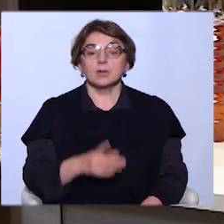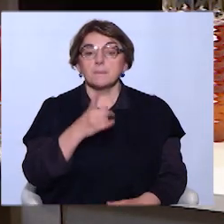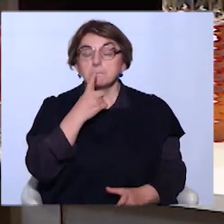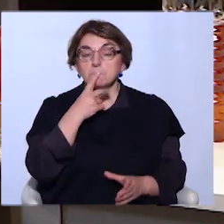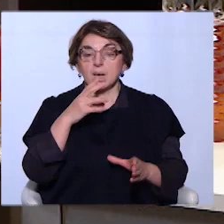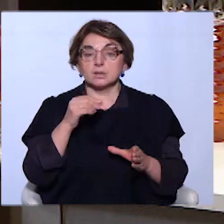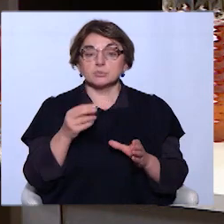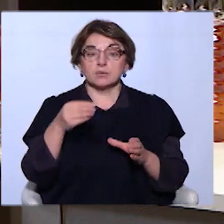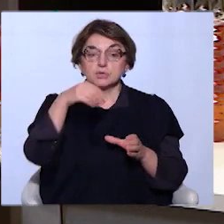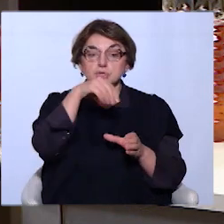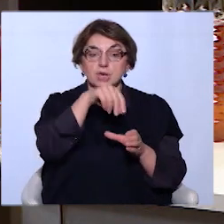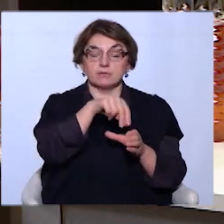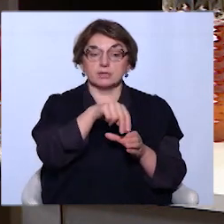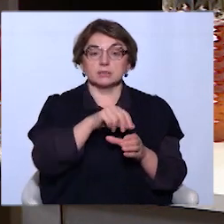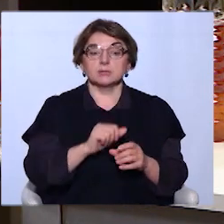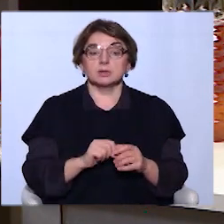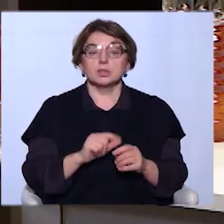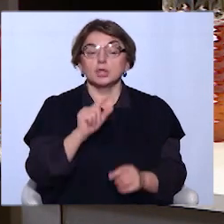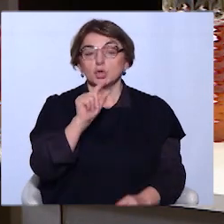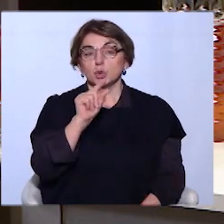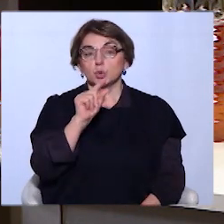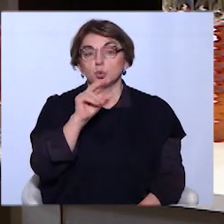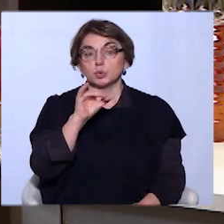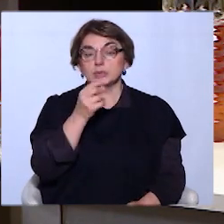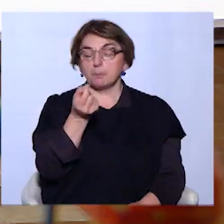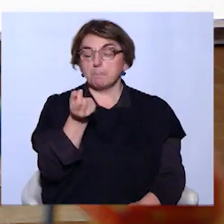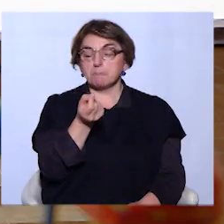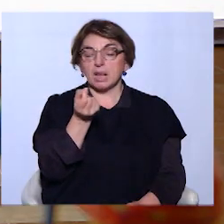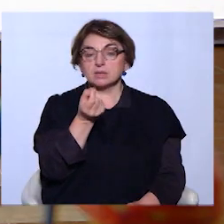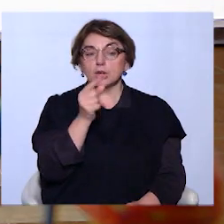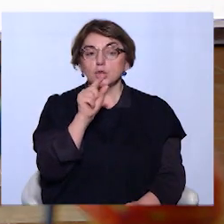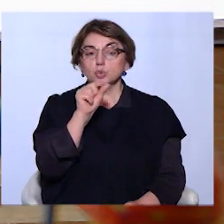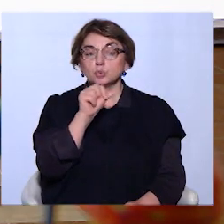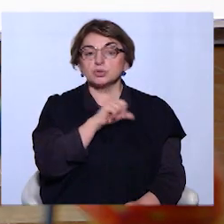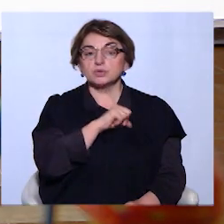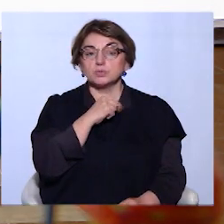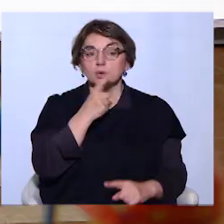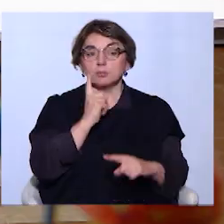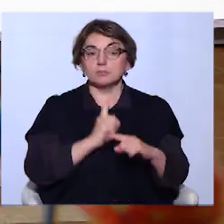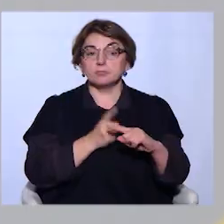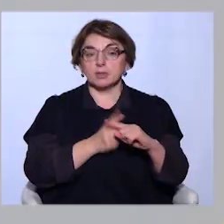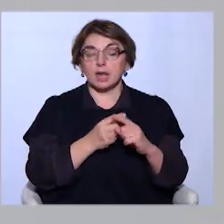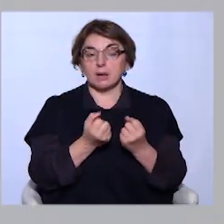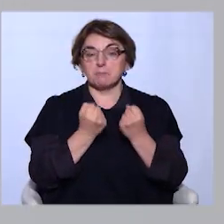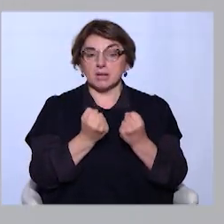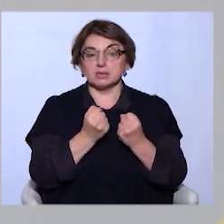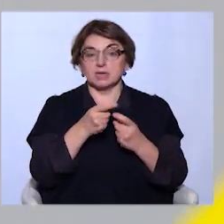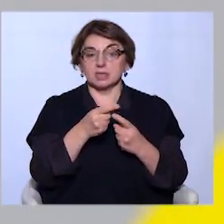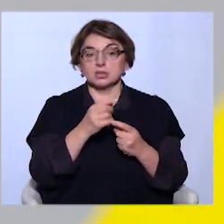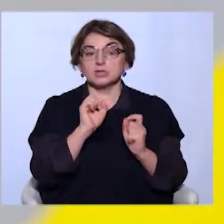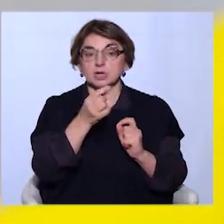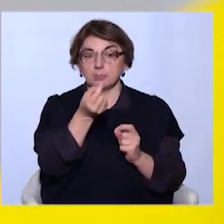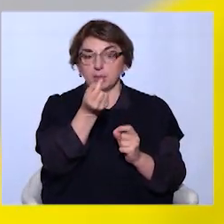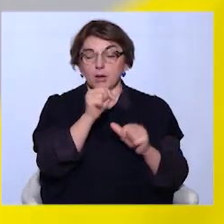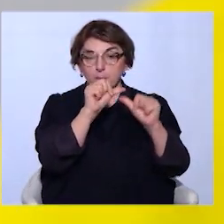მარილმჟავაში ჩავაგდებთ თუთის მარცვლებს. თუთია მყარი მეტალია და შეიძლება აი